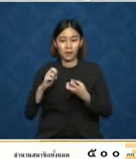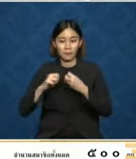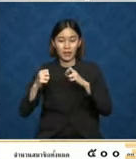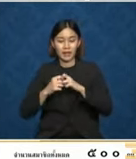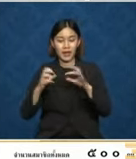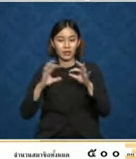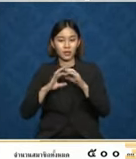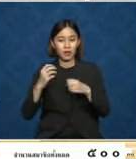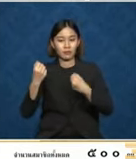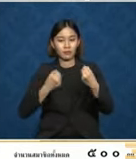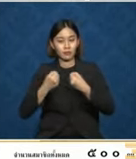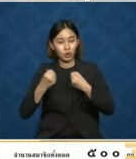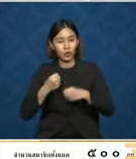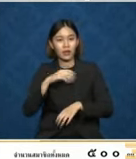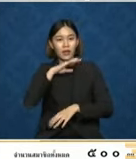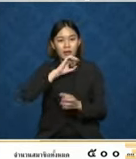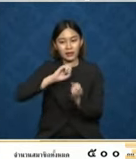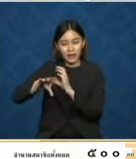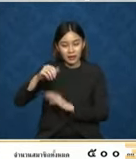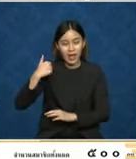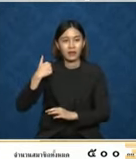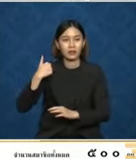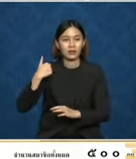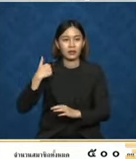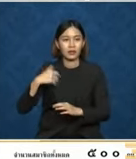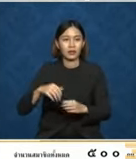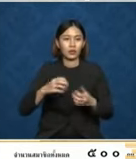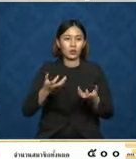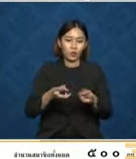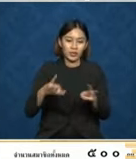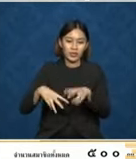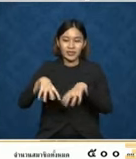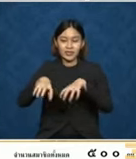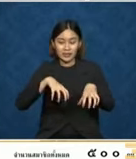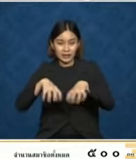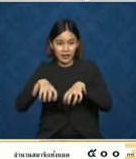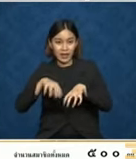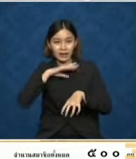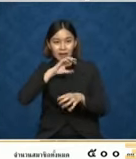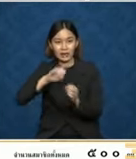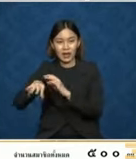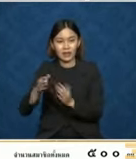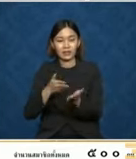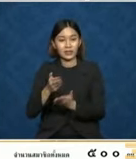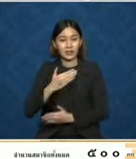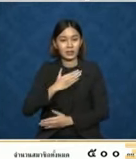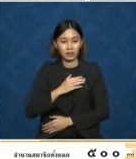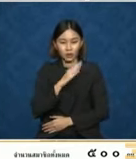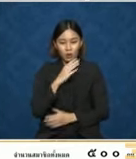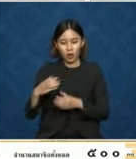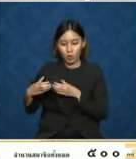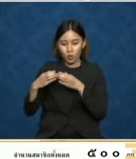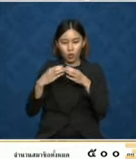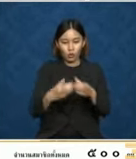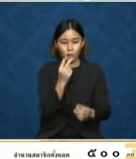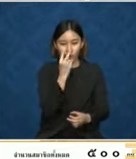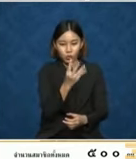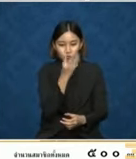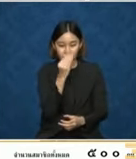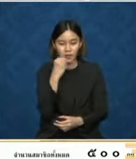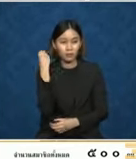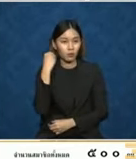องรถขยะเรื่องน้ำขยะนะคะยังมีปัญหาของเรื่องของการต้องจัดการขยะที่ต้นทางค่ะที่เขตสายไหมนะคะฉันลงพื้นที่กับทีมงานหลายครั้ง